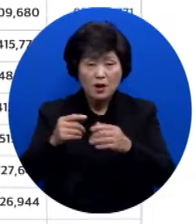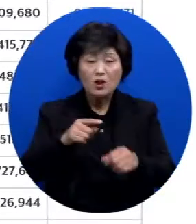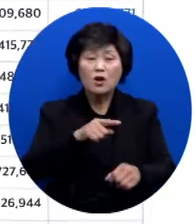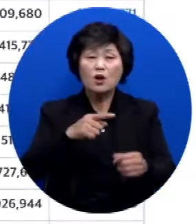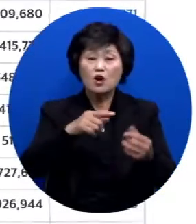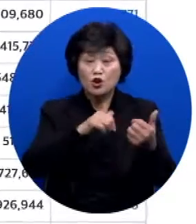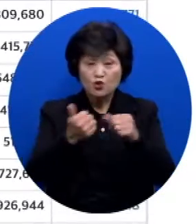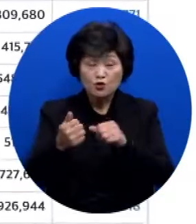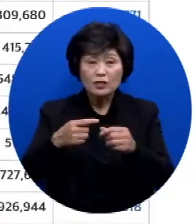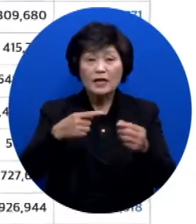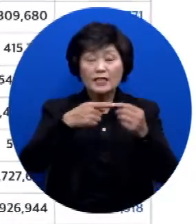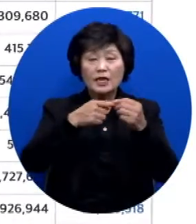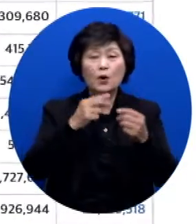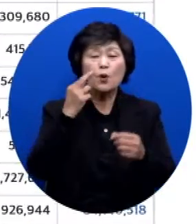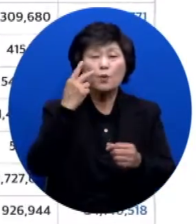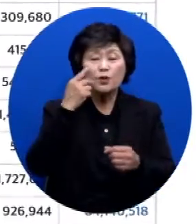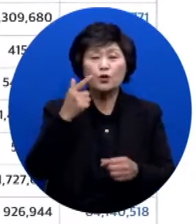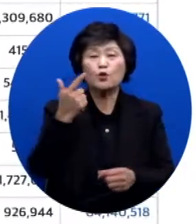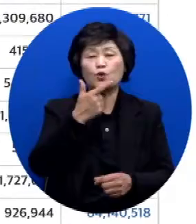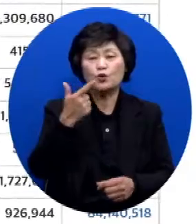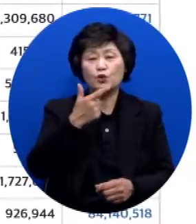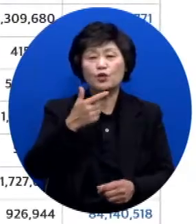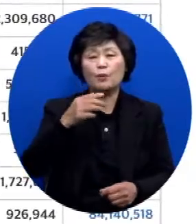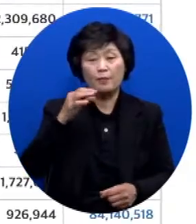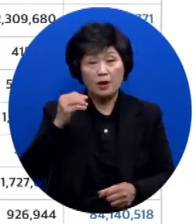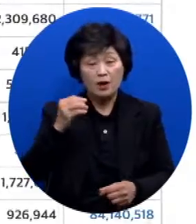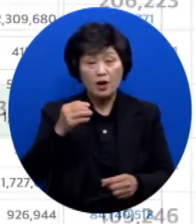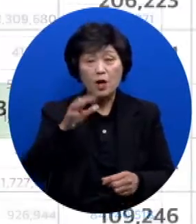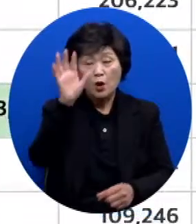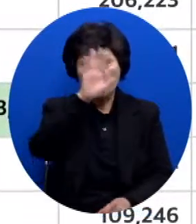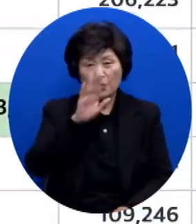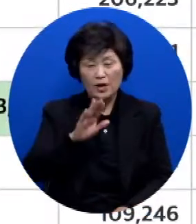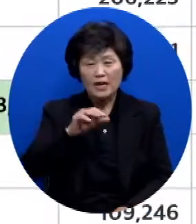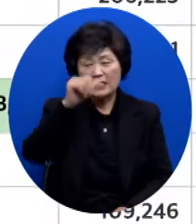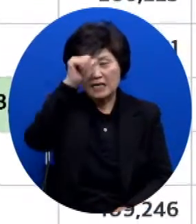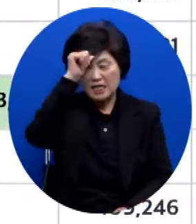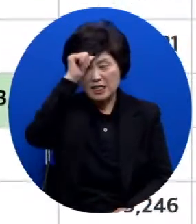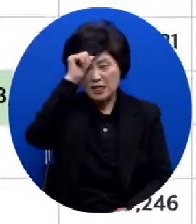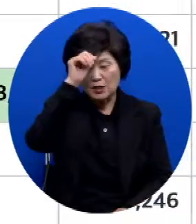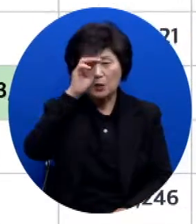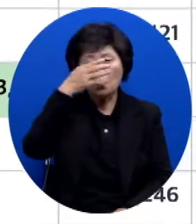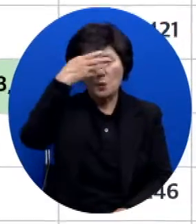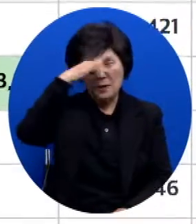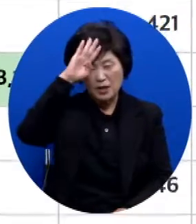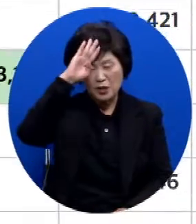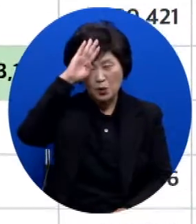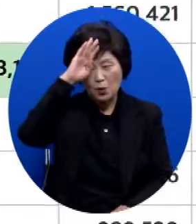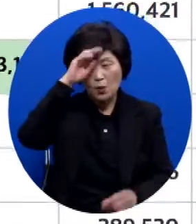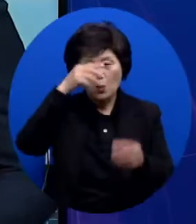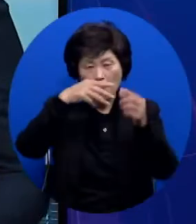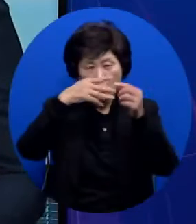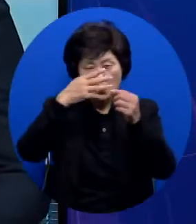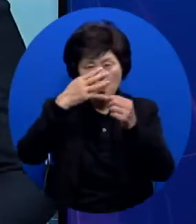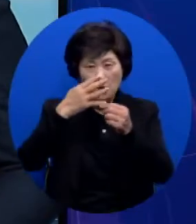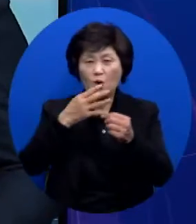약 76만 6천 명으로 가장 많았으며 브라질과 인도, 멕시코가 뒤를 이었습니다.